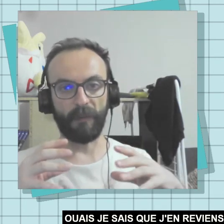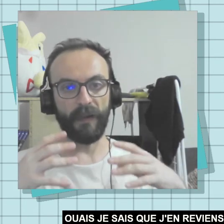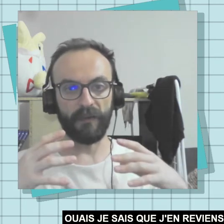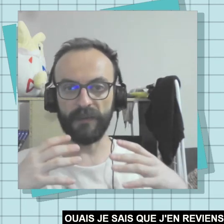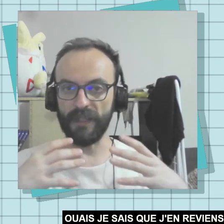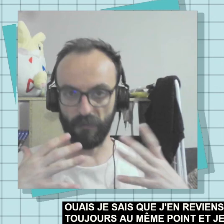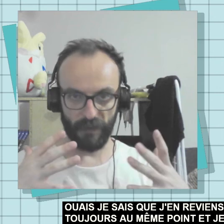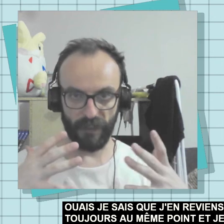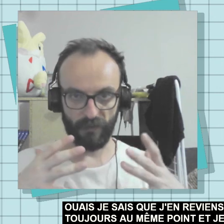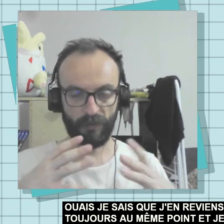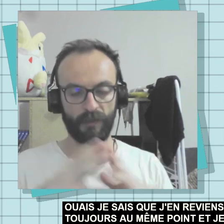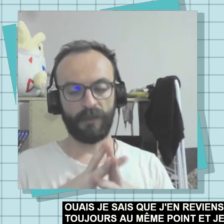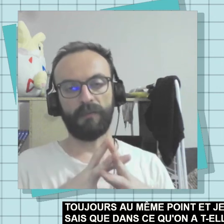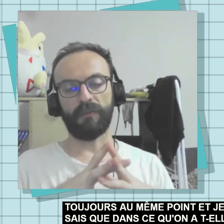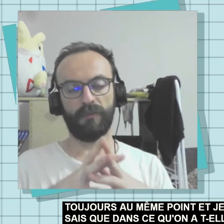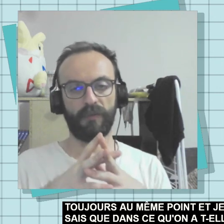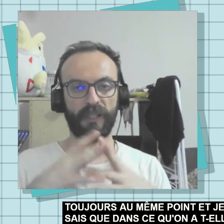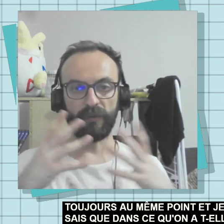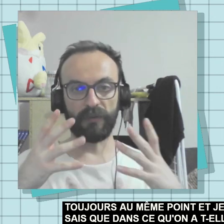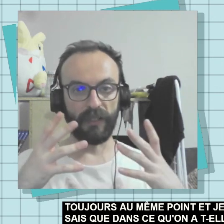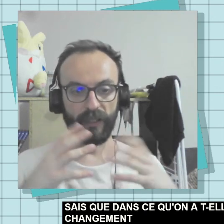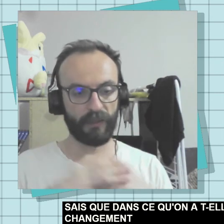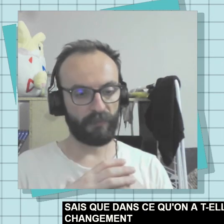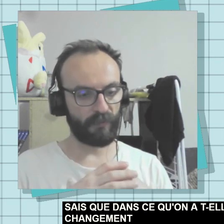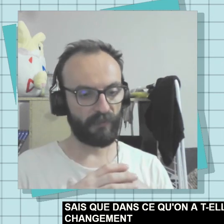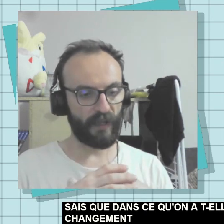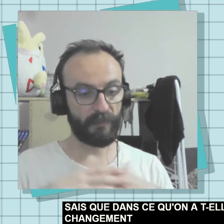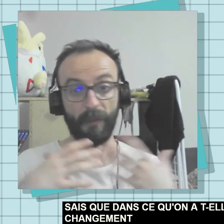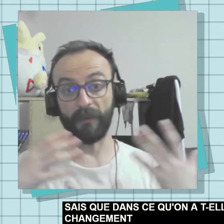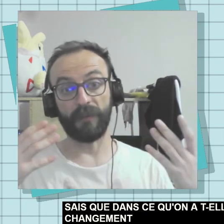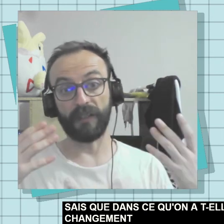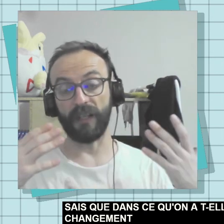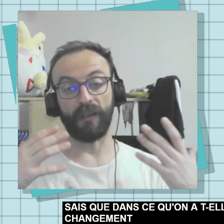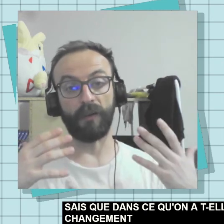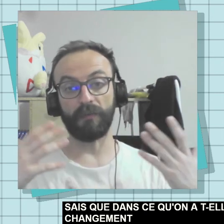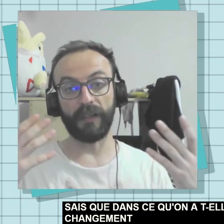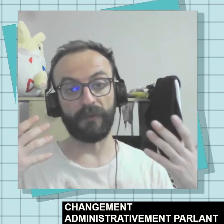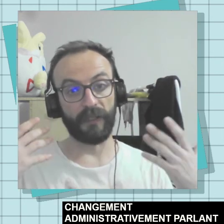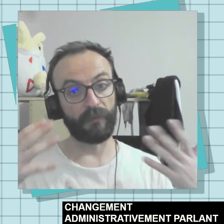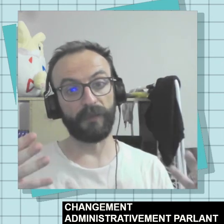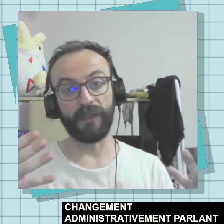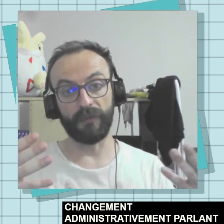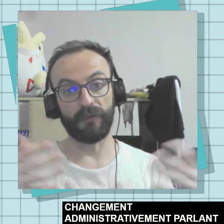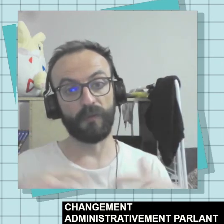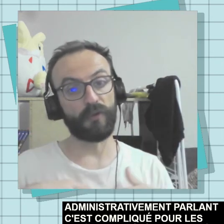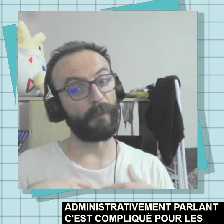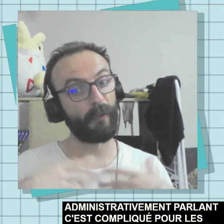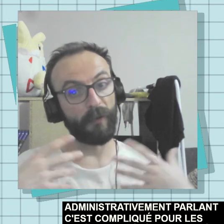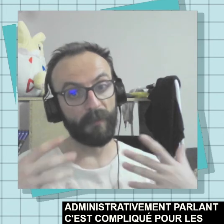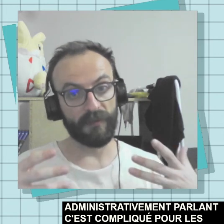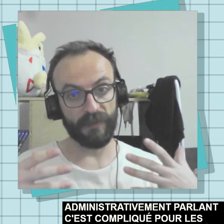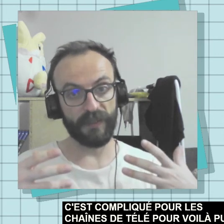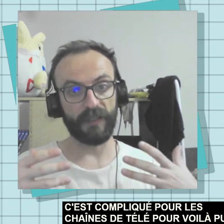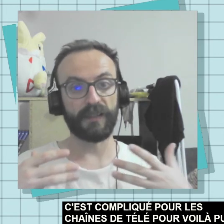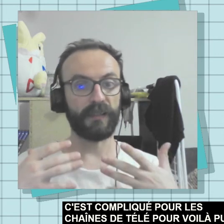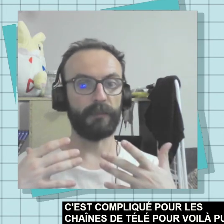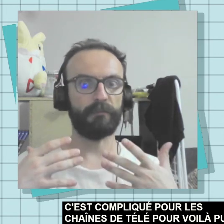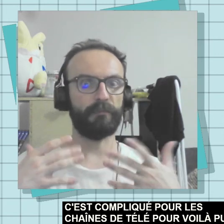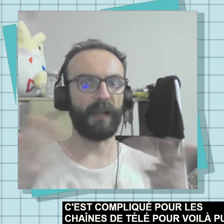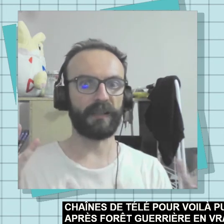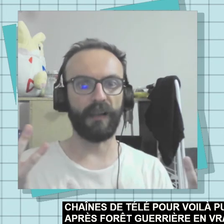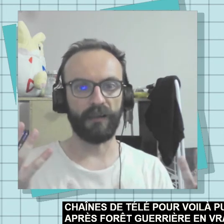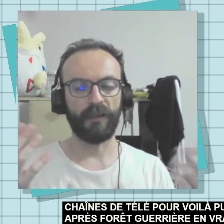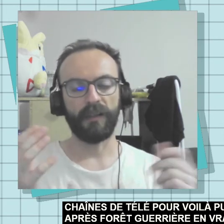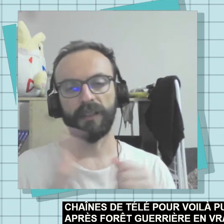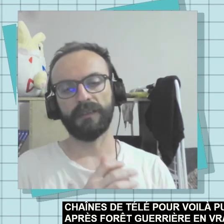administrativement parlant, c'est compliqué pour les chaînes de télé, pour voilà. Et puis après, il faudrait que derrière, en vrai, il faudrait que toutes les vidéos YouTube soient proprement sous-titrées, ce qui n'est